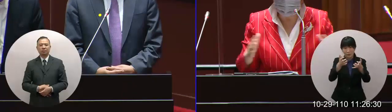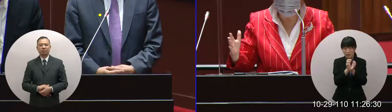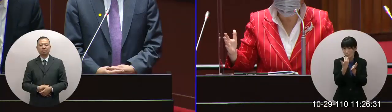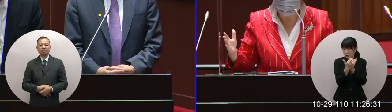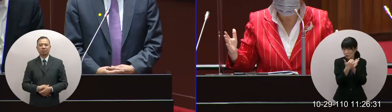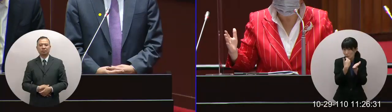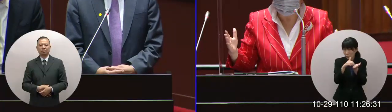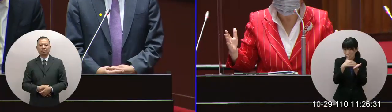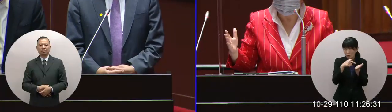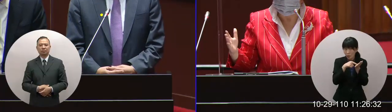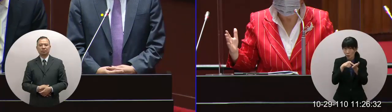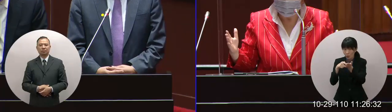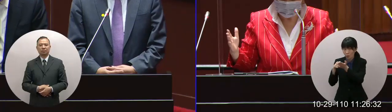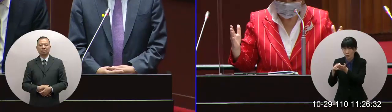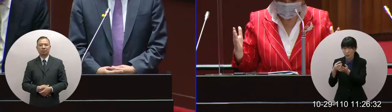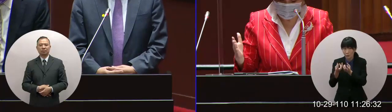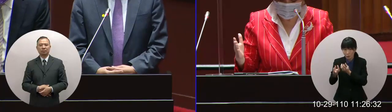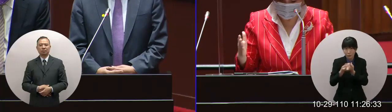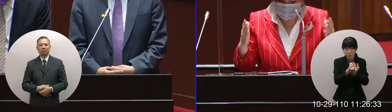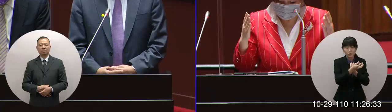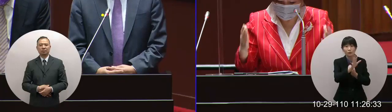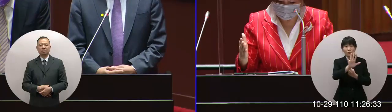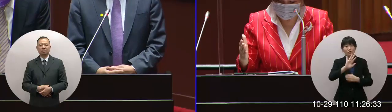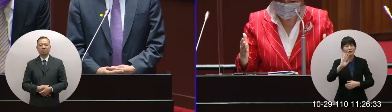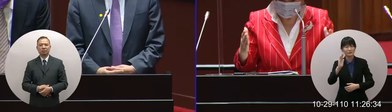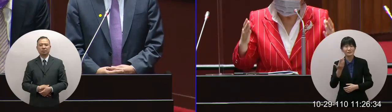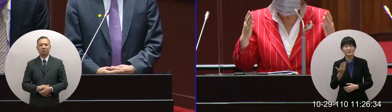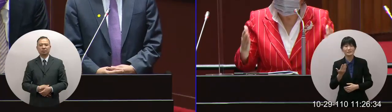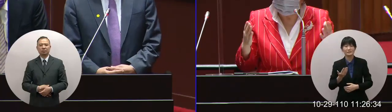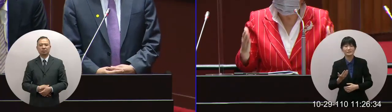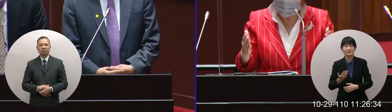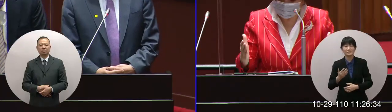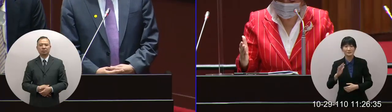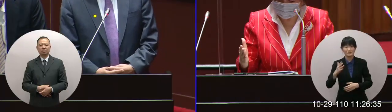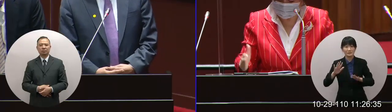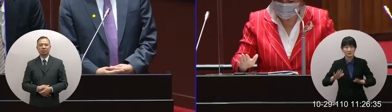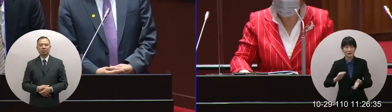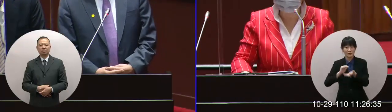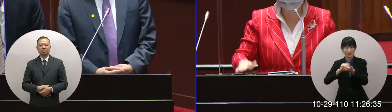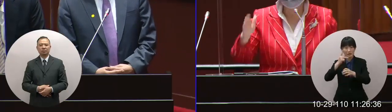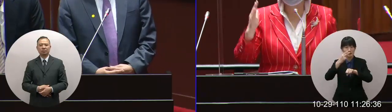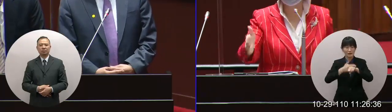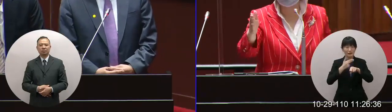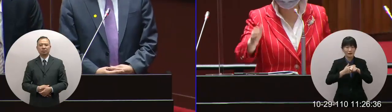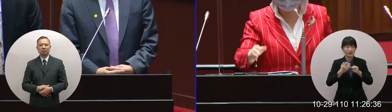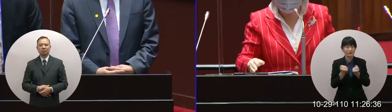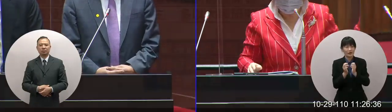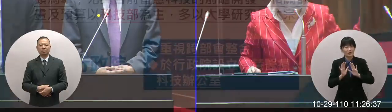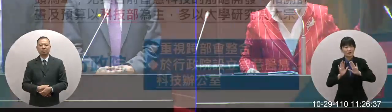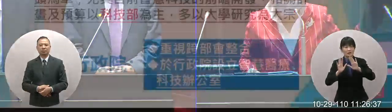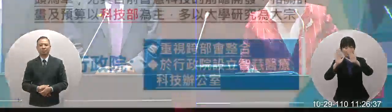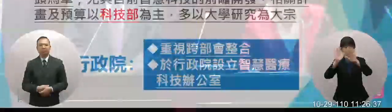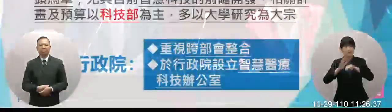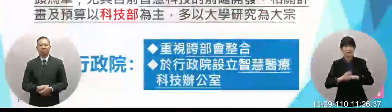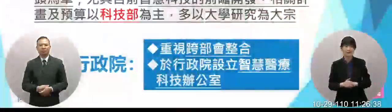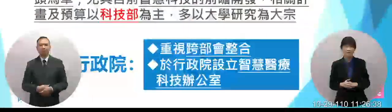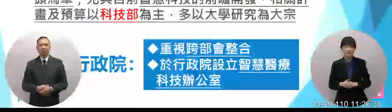列相关的预算，但是因为这样子，整个医疗科技发展呈现多头马